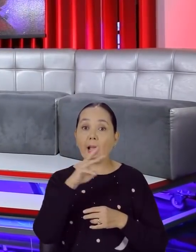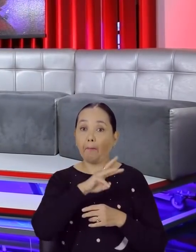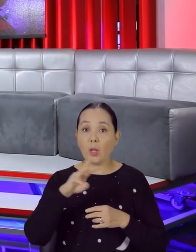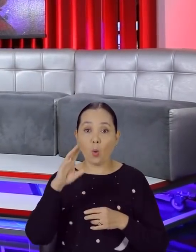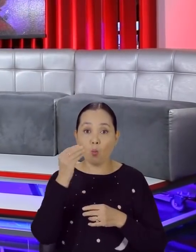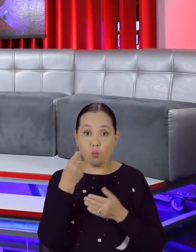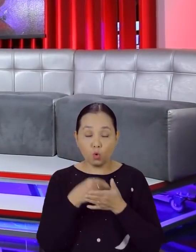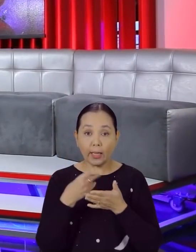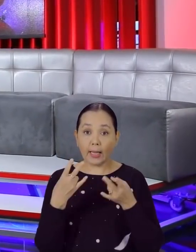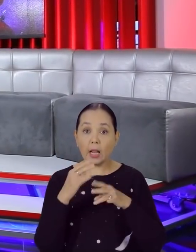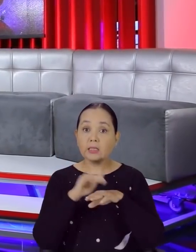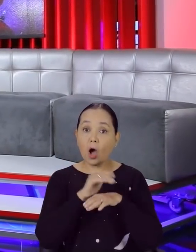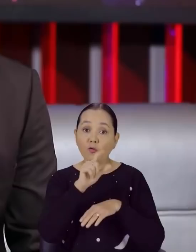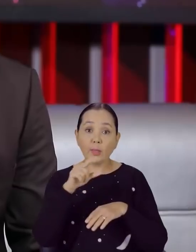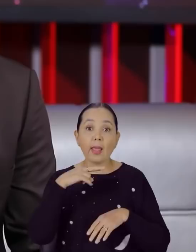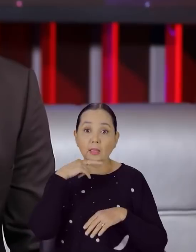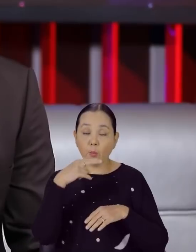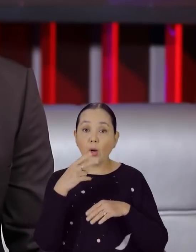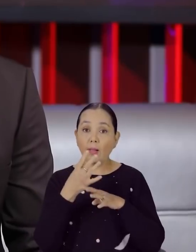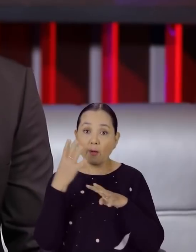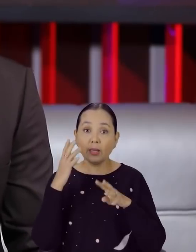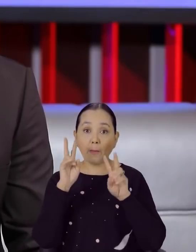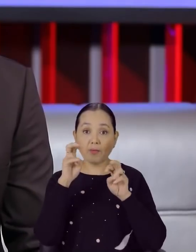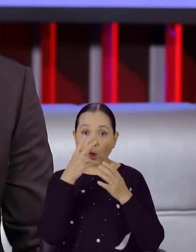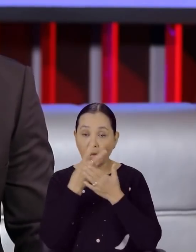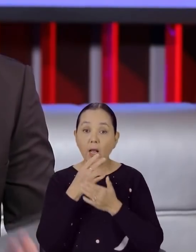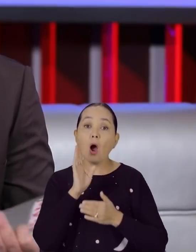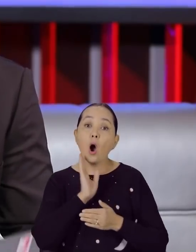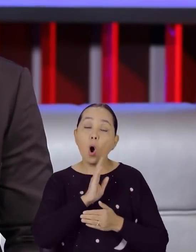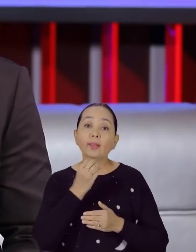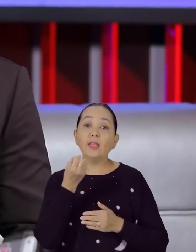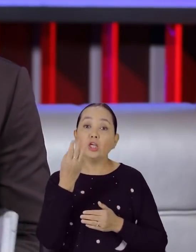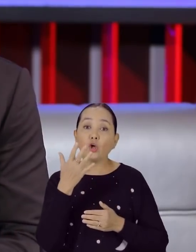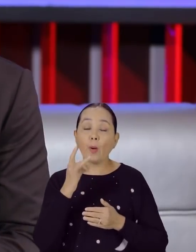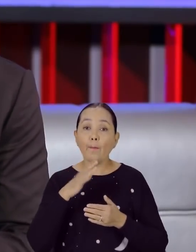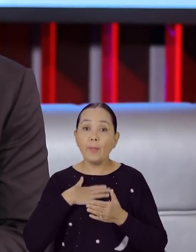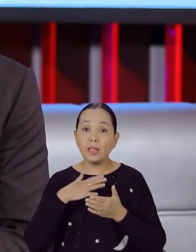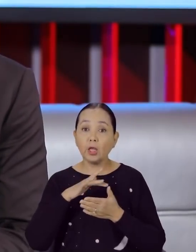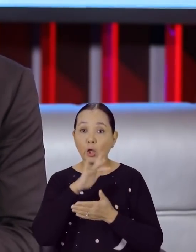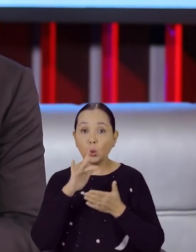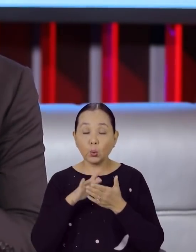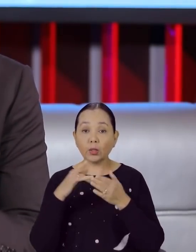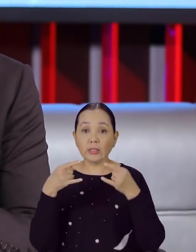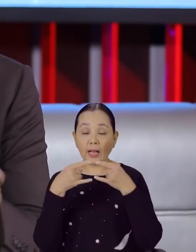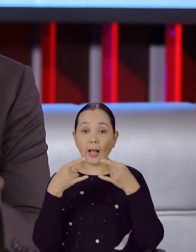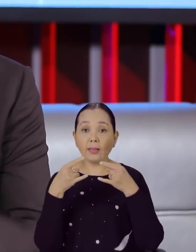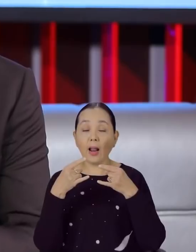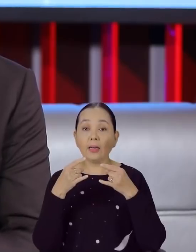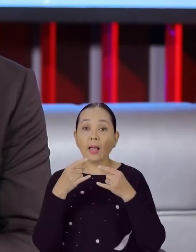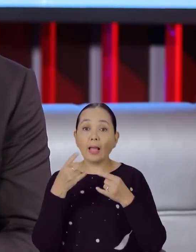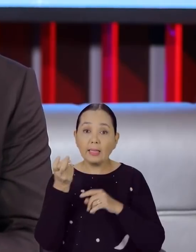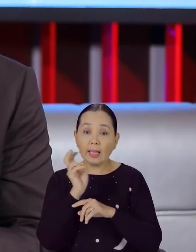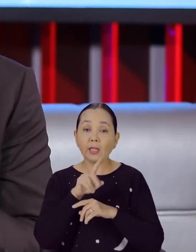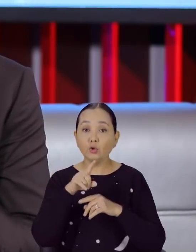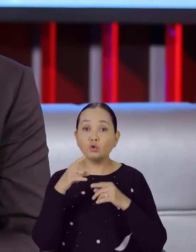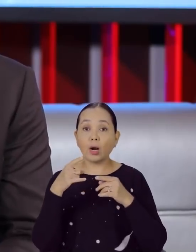pul kerak. Saxovatpeshlar e'tiborini navbatdagi mavzuga qaratmoqchimiz. Ona bir necha bor mening yurtim telekanaliga keldi va biz va nihoyat